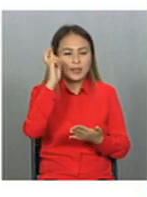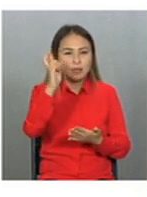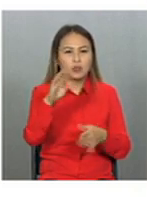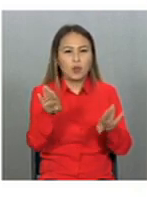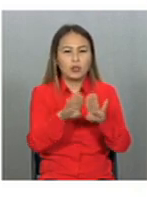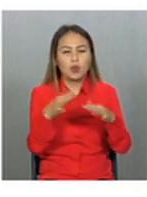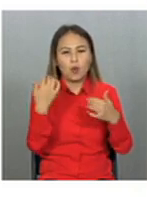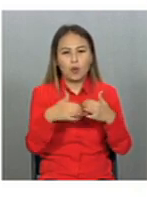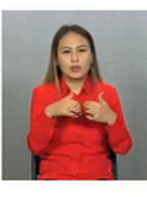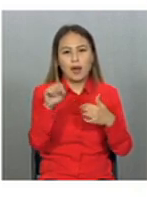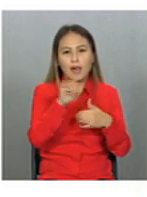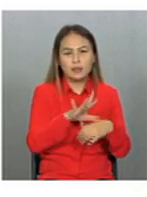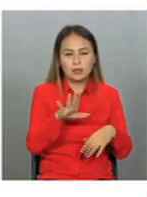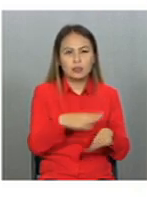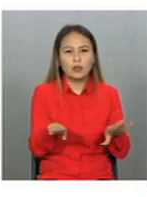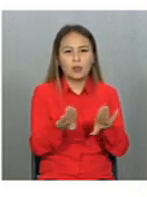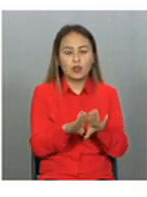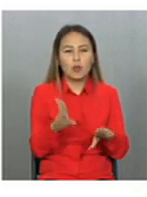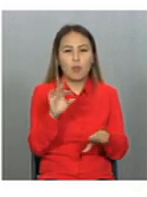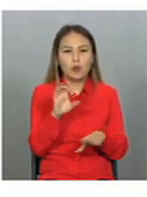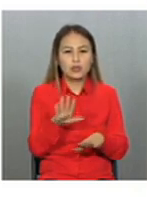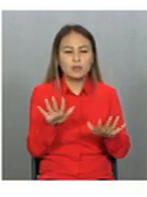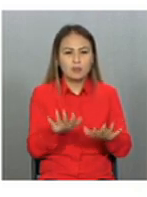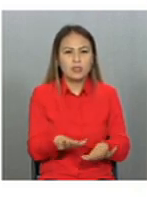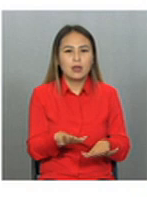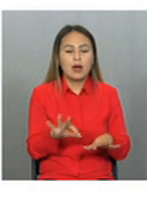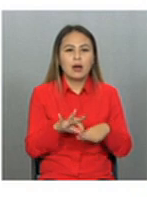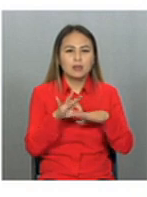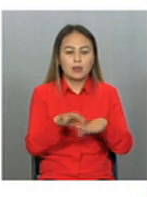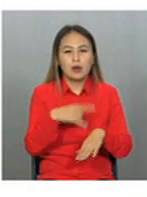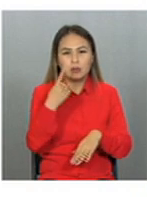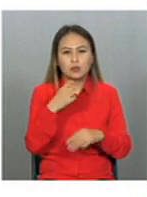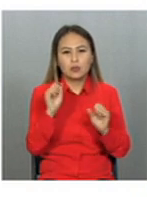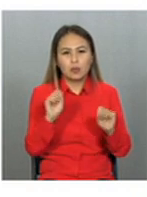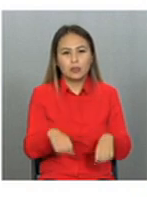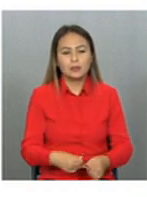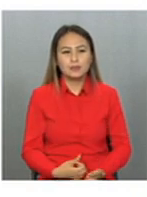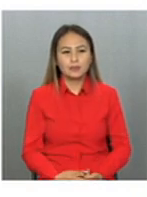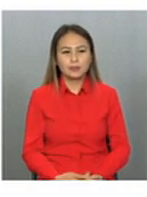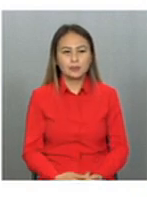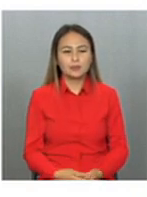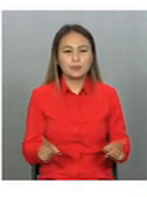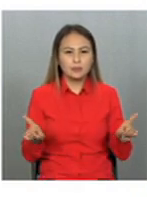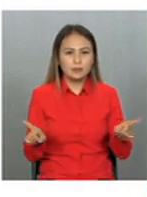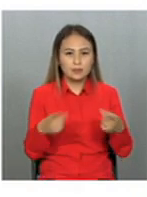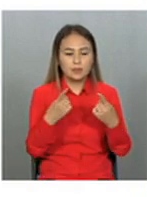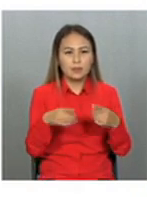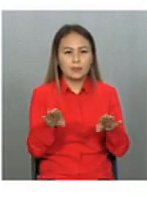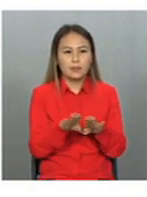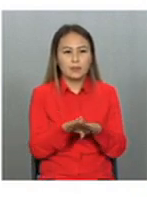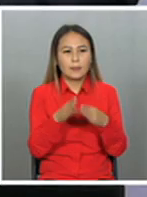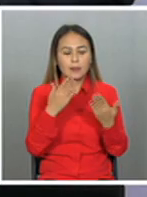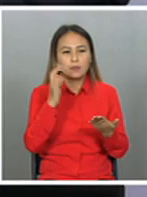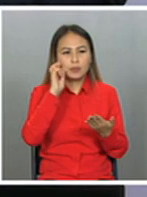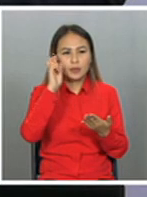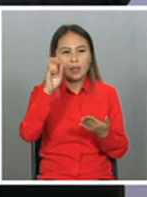Орта Азияда орналасқан посткенестік мемлекеттерді атап көрсетуімізге де болады. Енді дамуы әлсіз мемлекеттер. Бұл